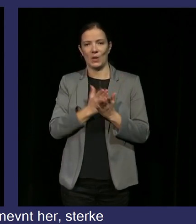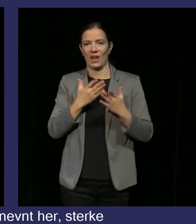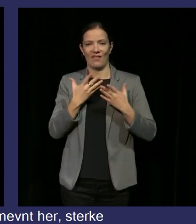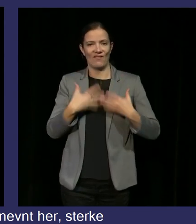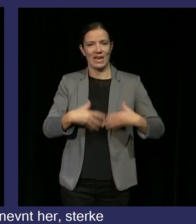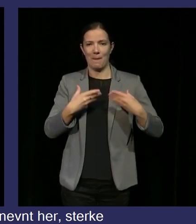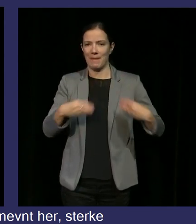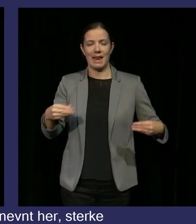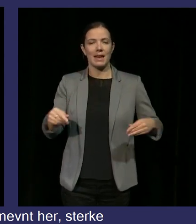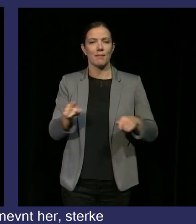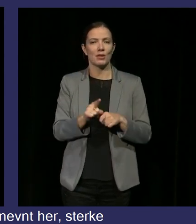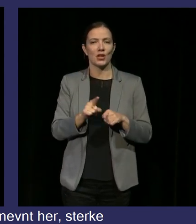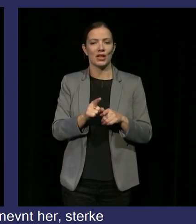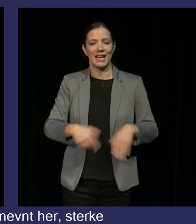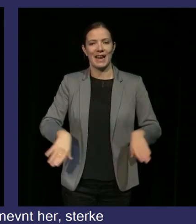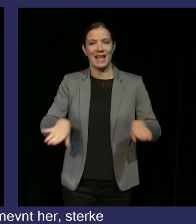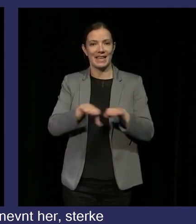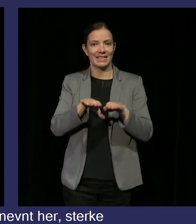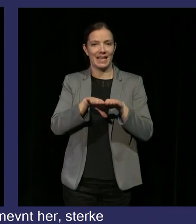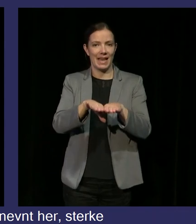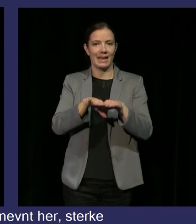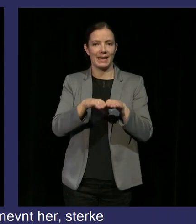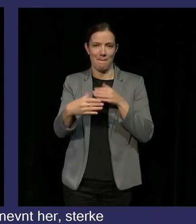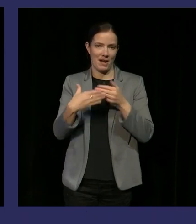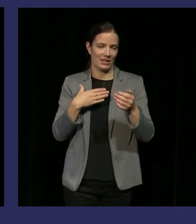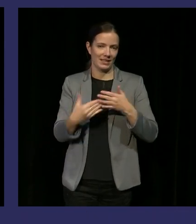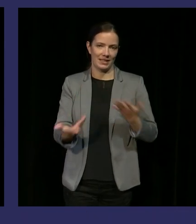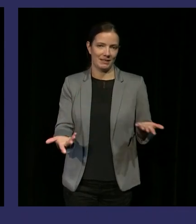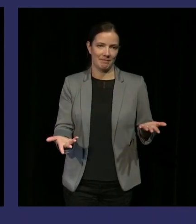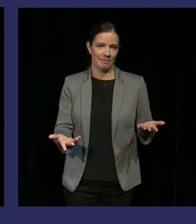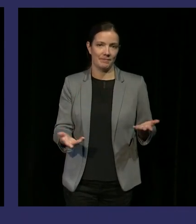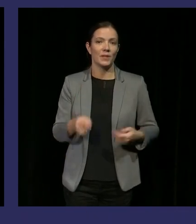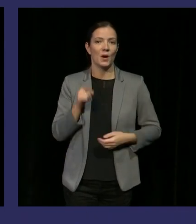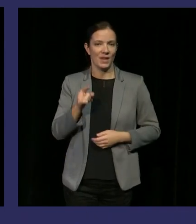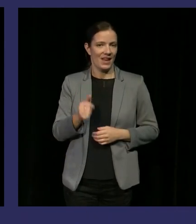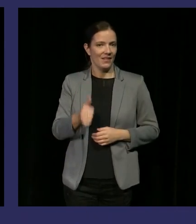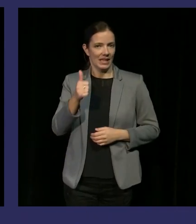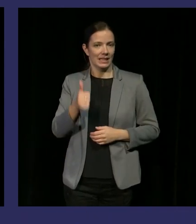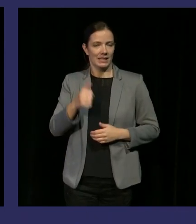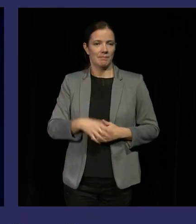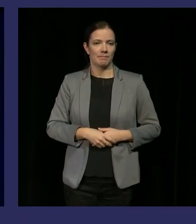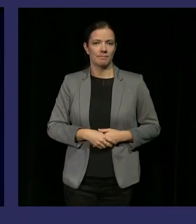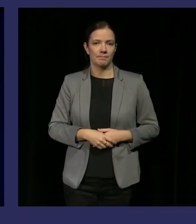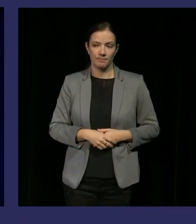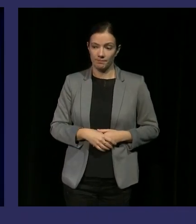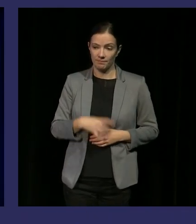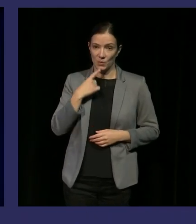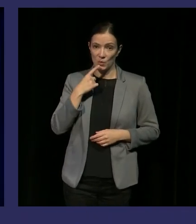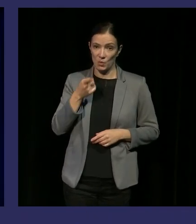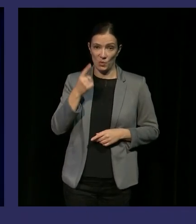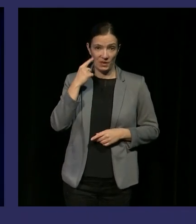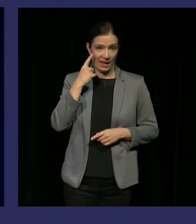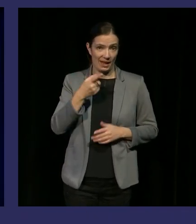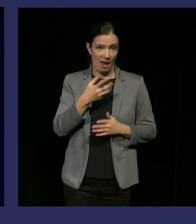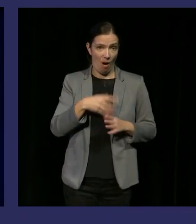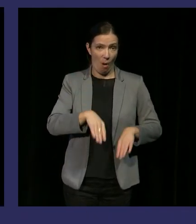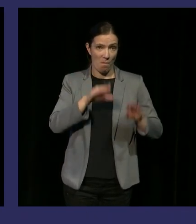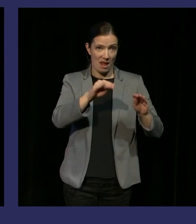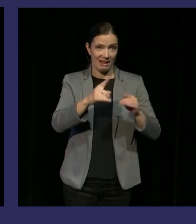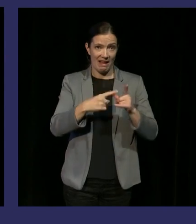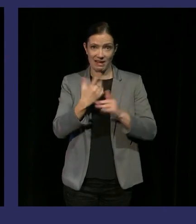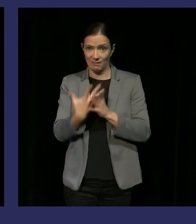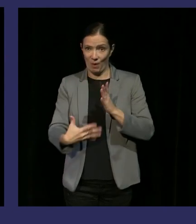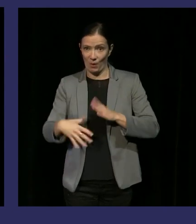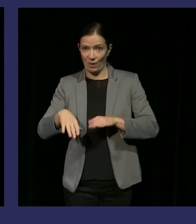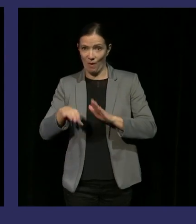til at likestilling skal oppnås i praksis. Da. Og det er viktig å snakke om. Siktet du til opplæringsloven eller språkloven nå?